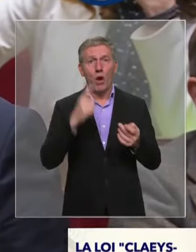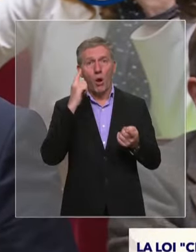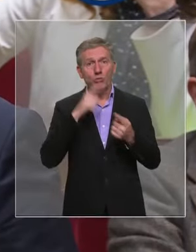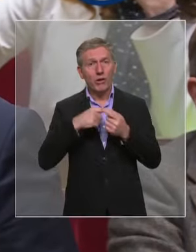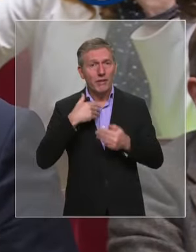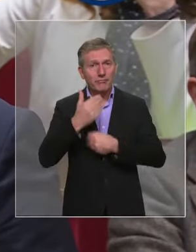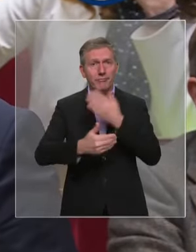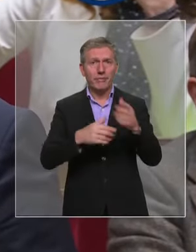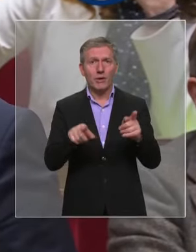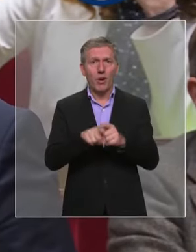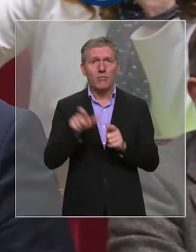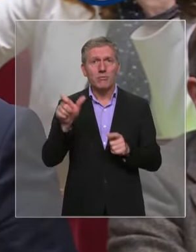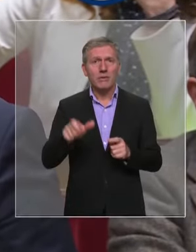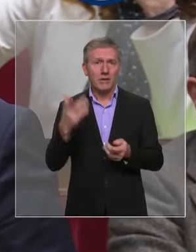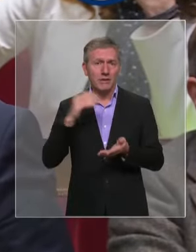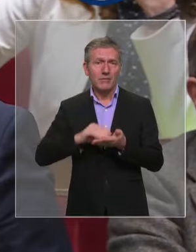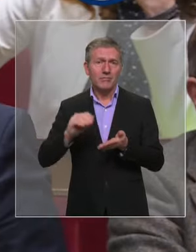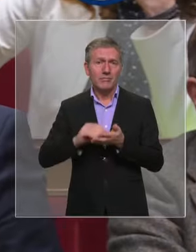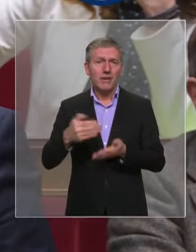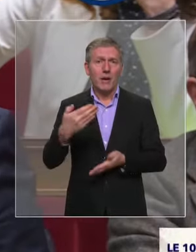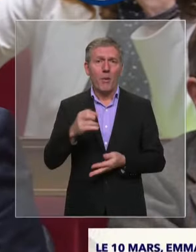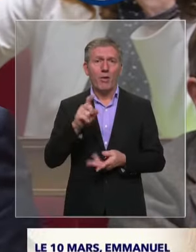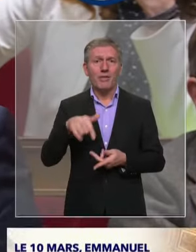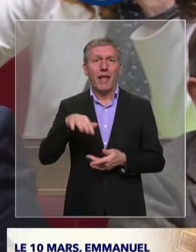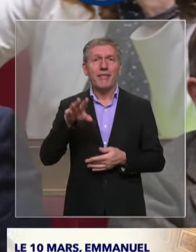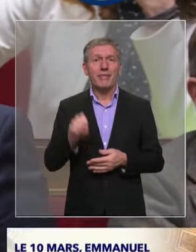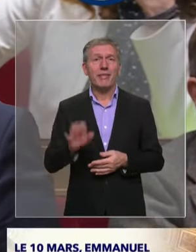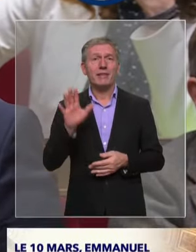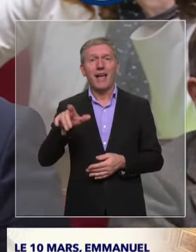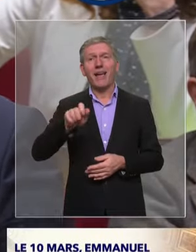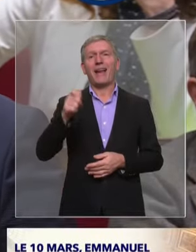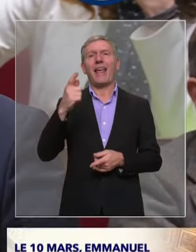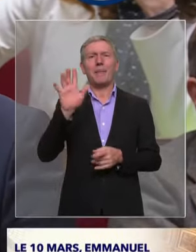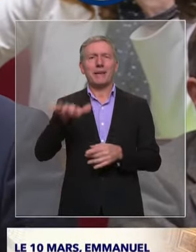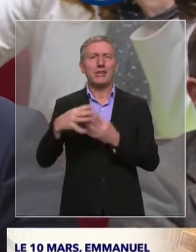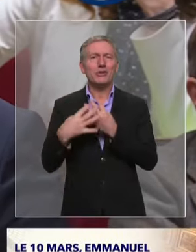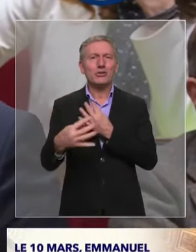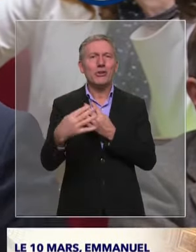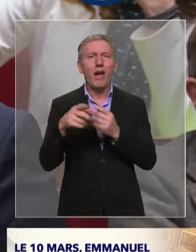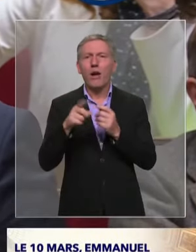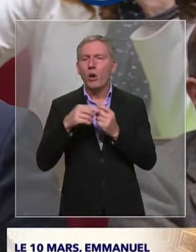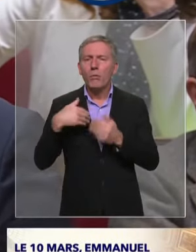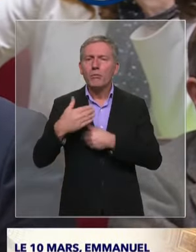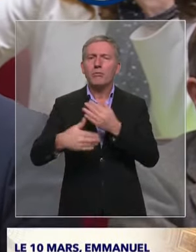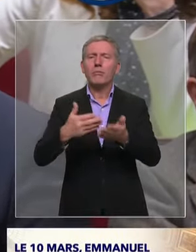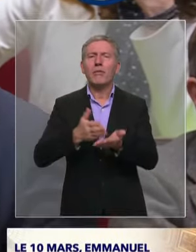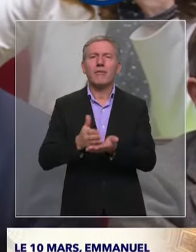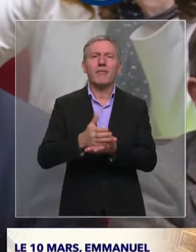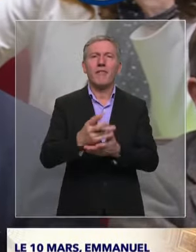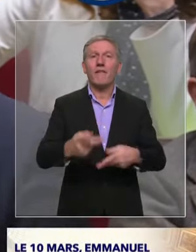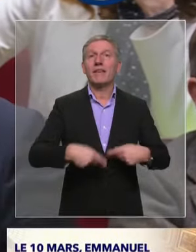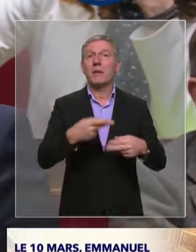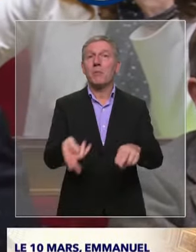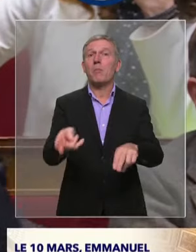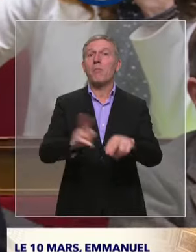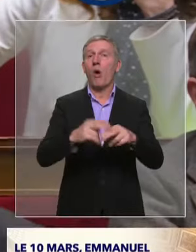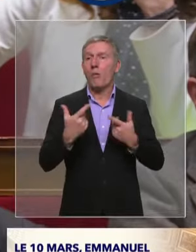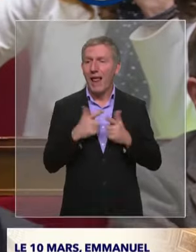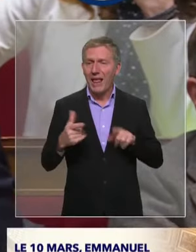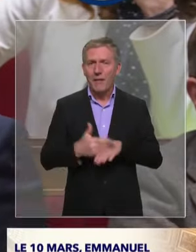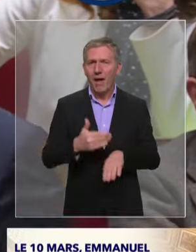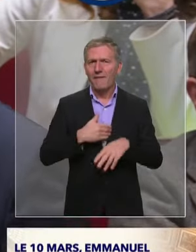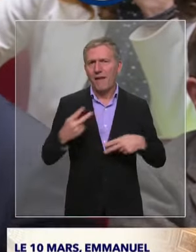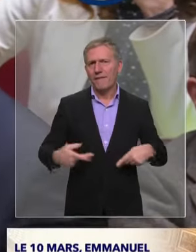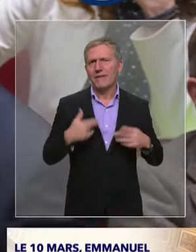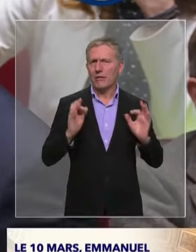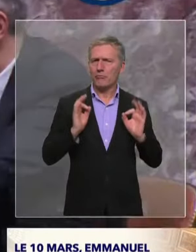champs, comme l'écrivait Montaigne. Cette clé des champs qui permet de partir comme on a vécu, librement et sereinement. Je